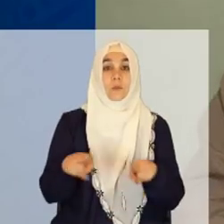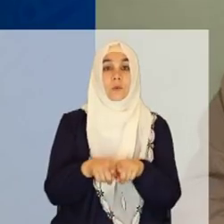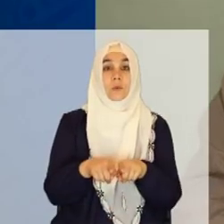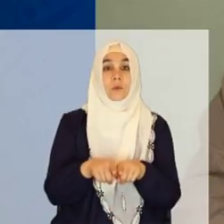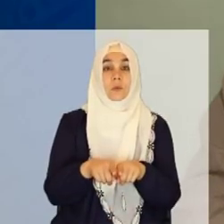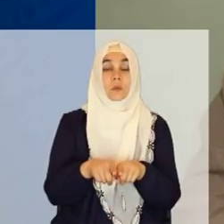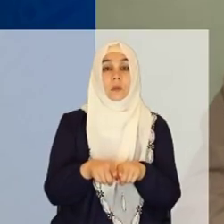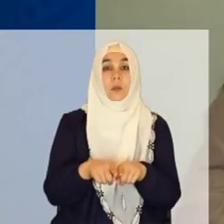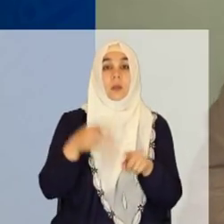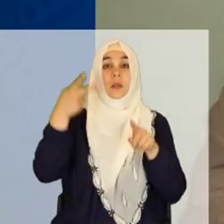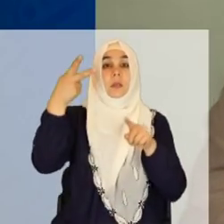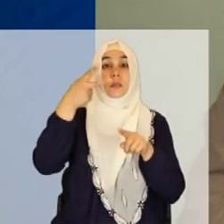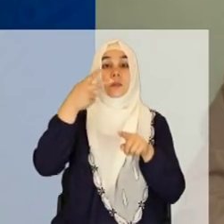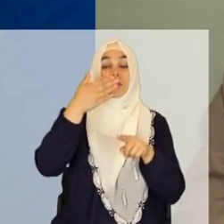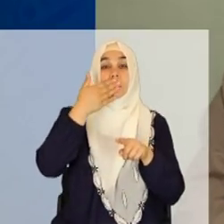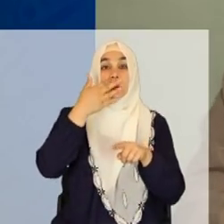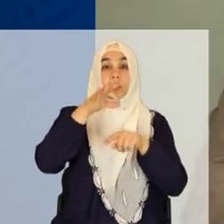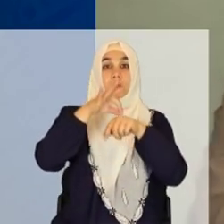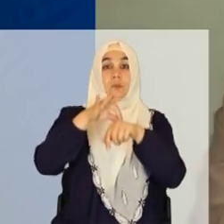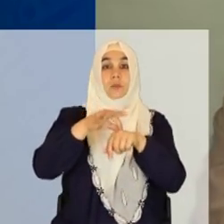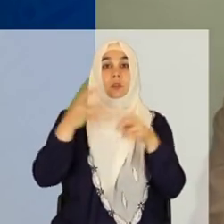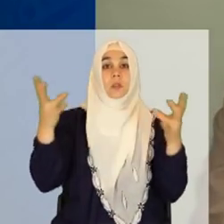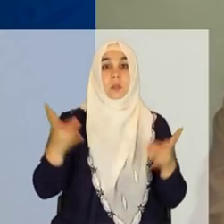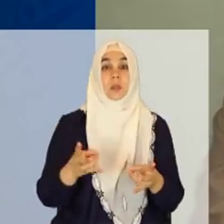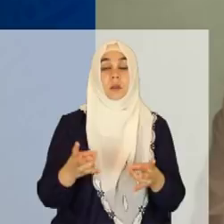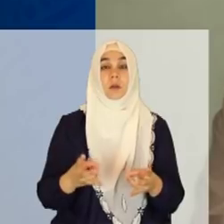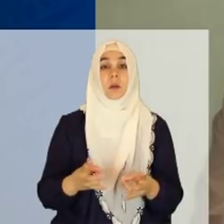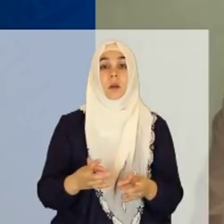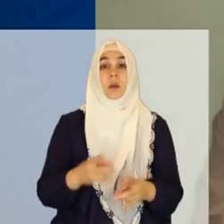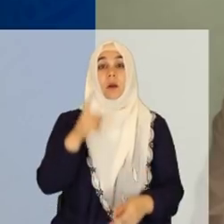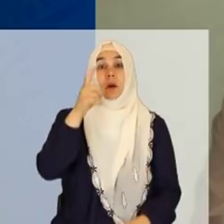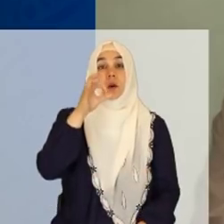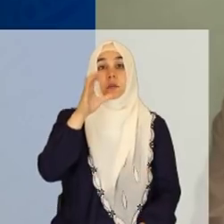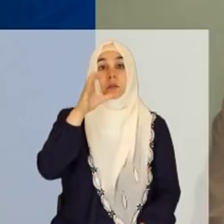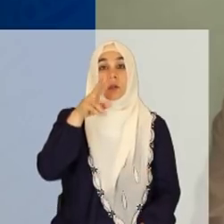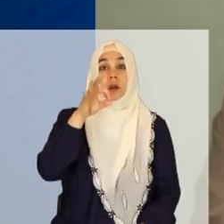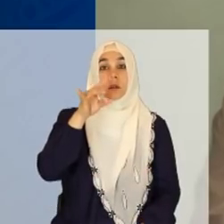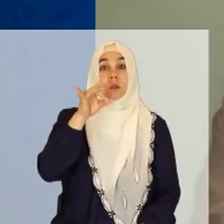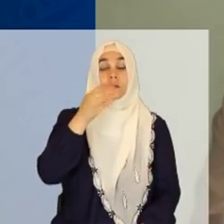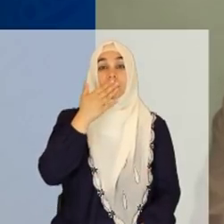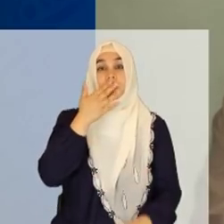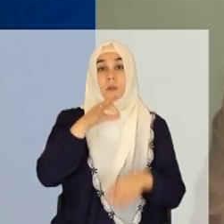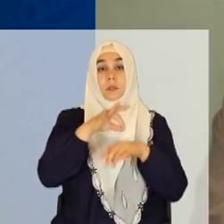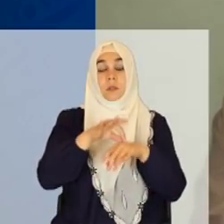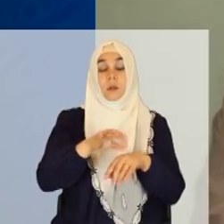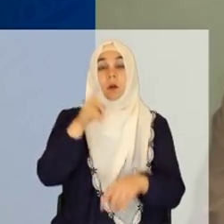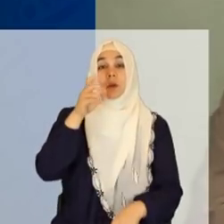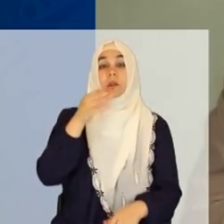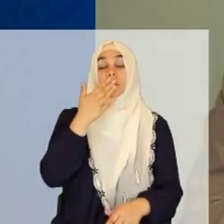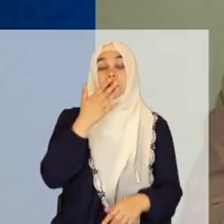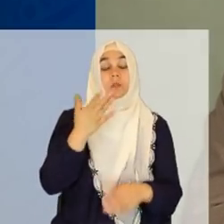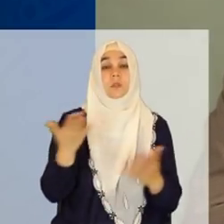uchun ikkinchi darajalik ro'zani tutish kerak. Xoslarning ro'zasi. Xoslarning ro'zasi